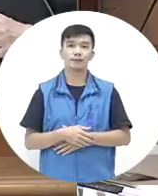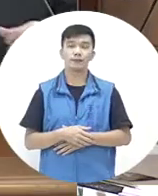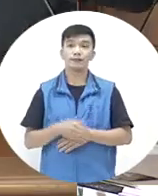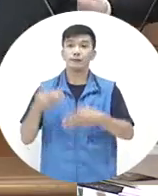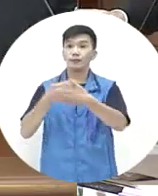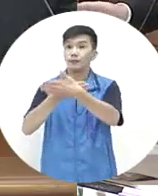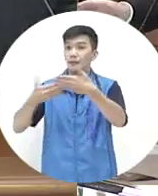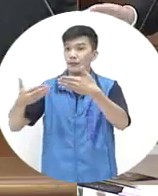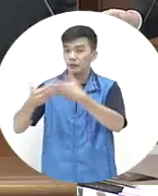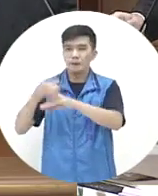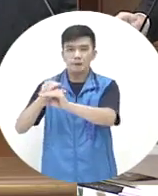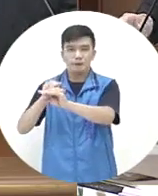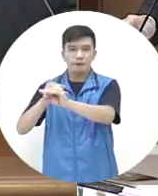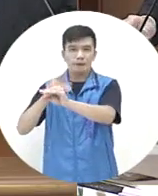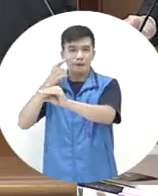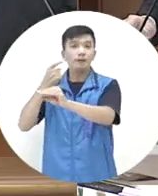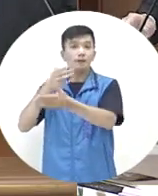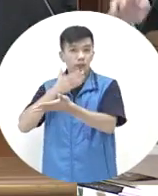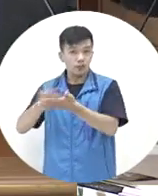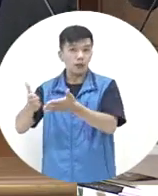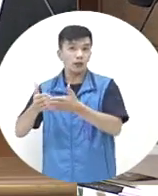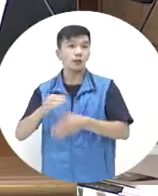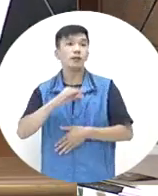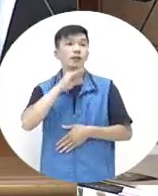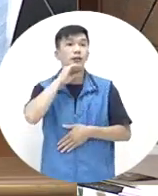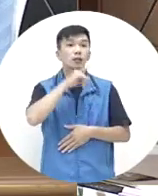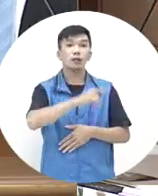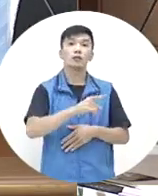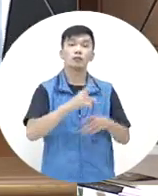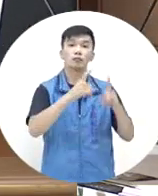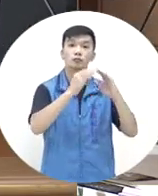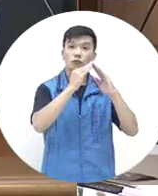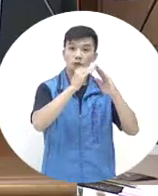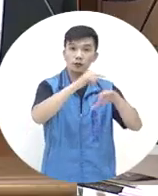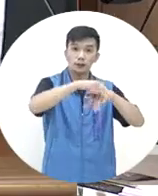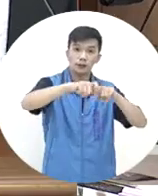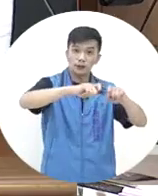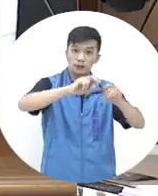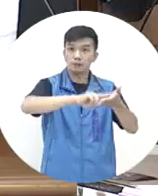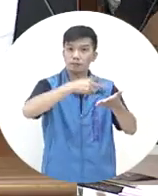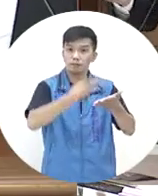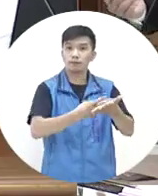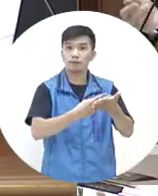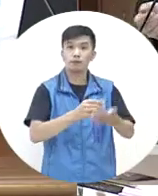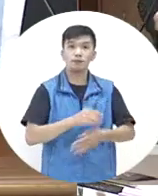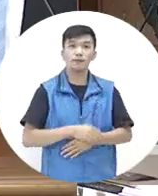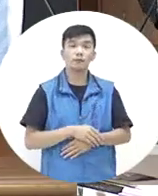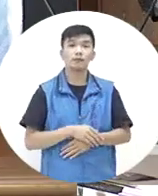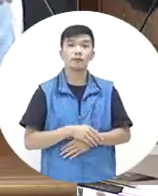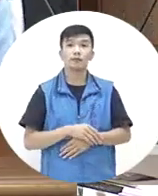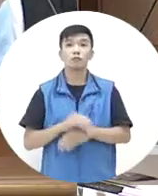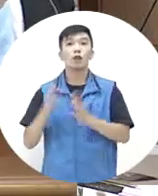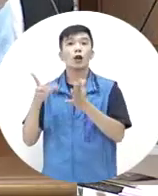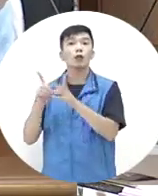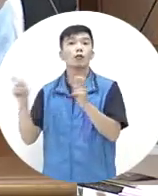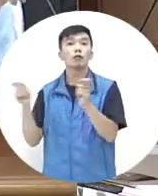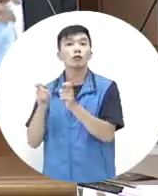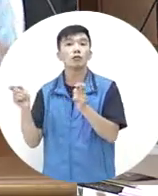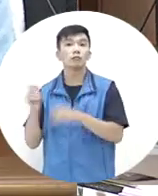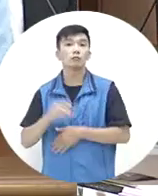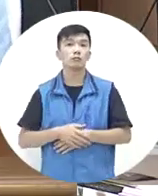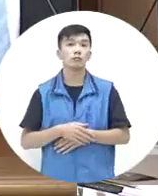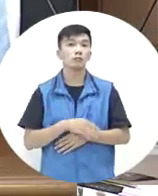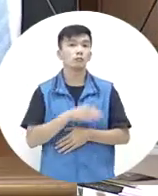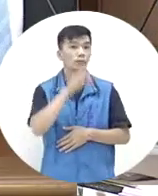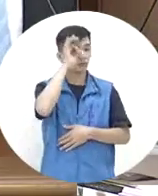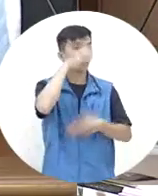的问题先解决。 等会因都是计划变完，才怕什么？ 都是啊，爱外久，市长。 这个看来进步啊， 就 到道勇起来 送了吗？